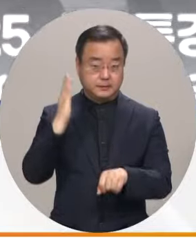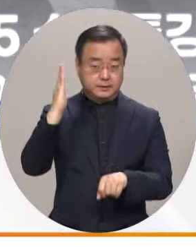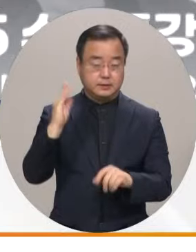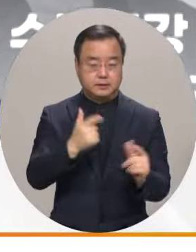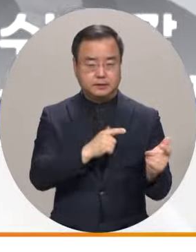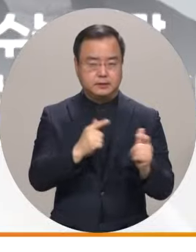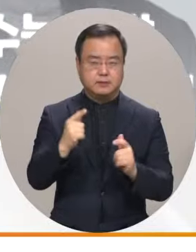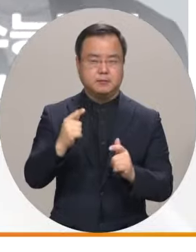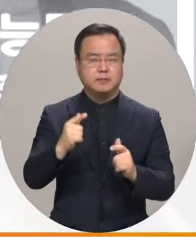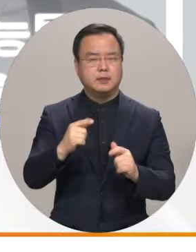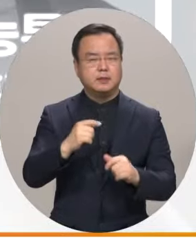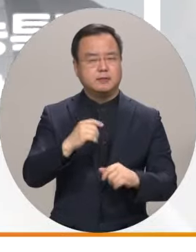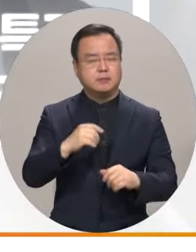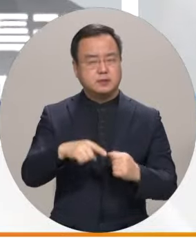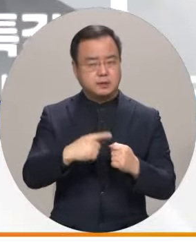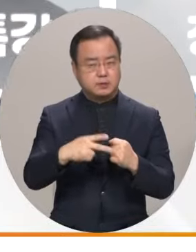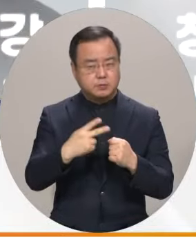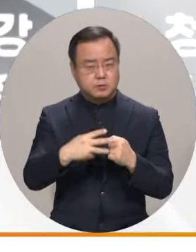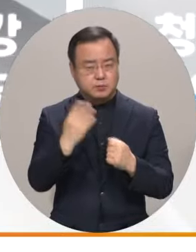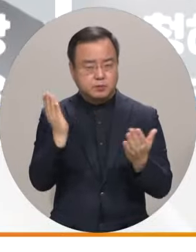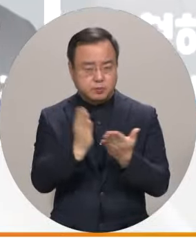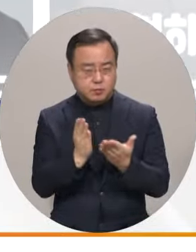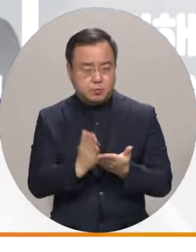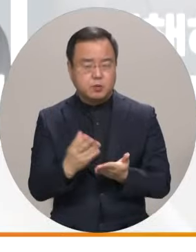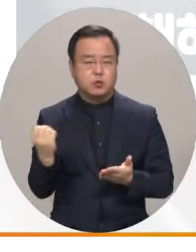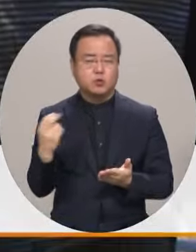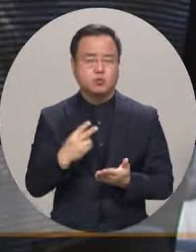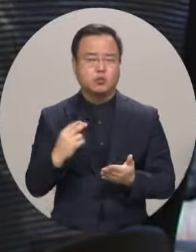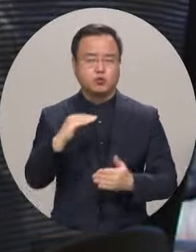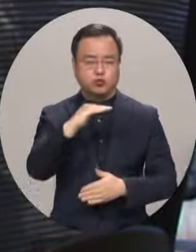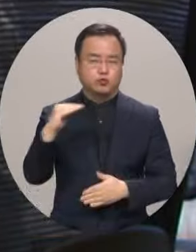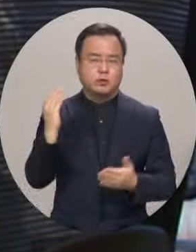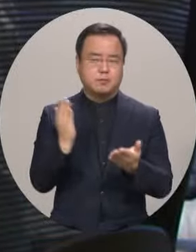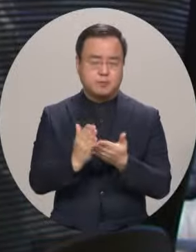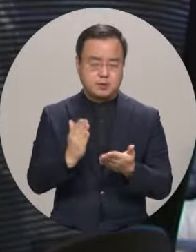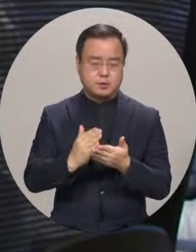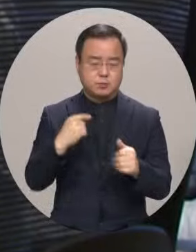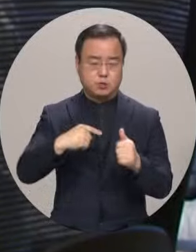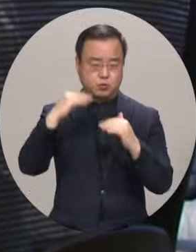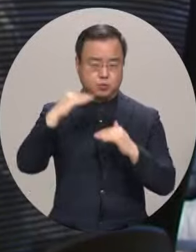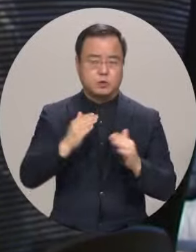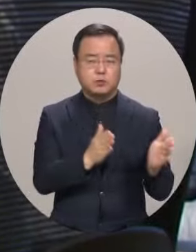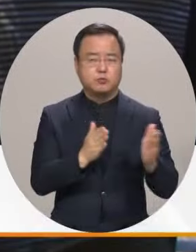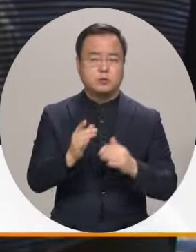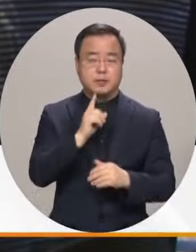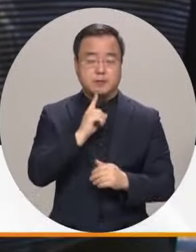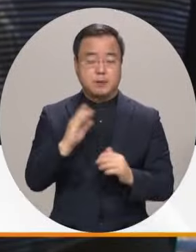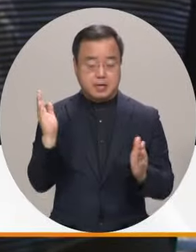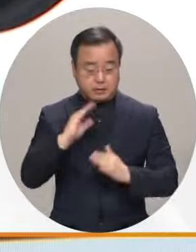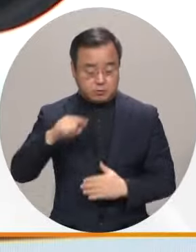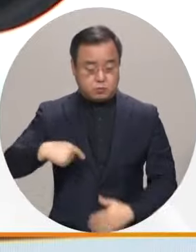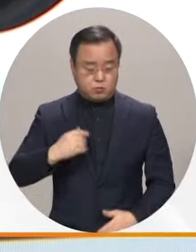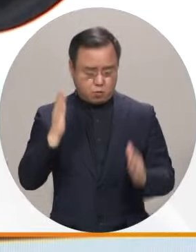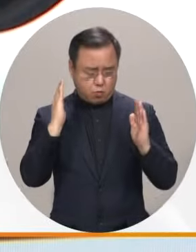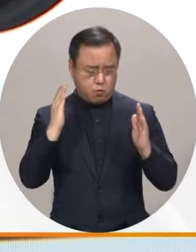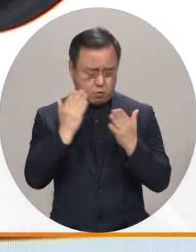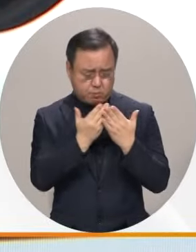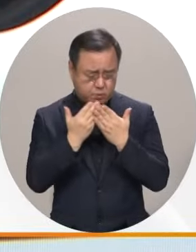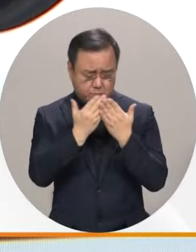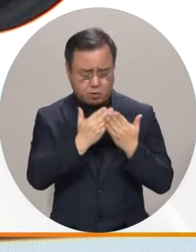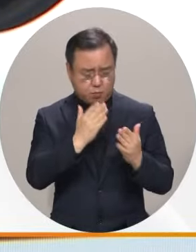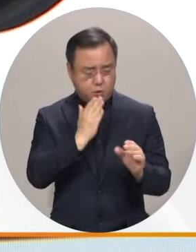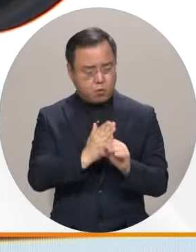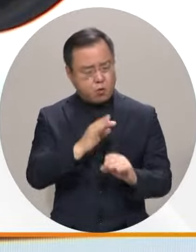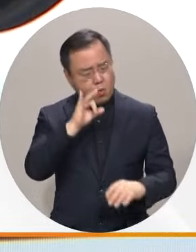수준별 전체 커리큘럼으로 구성하기로 했습니다 학생들이 스스로 공부하는 과정에서 궁금증이나